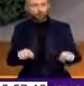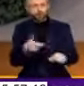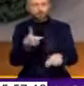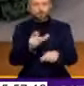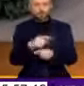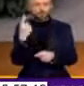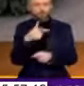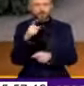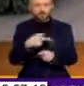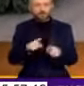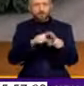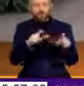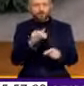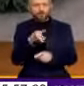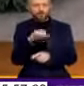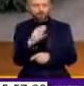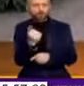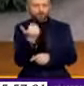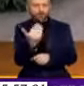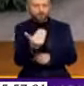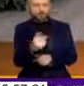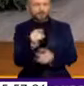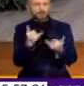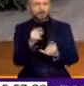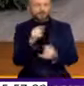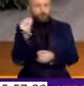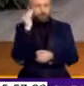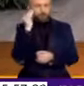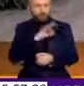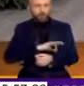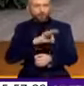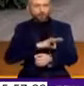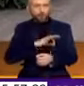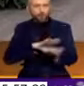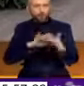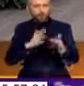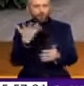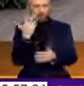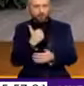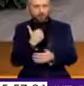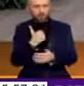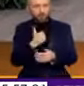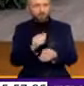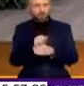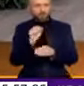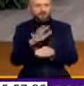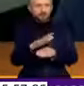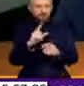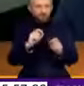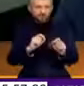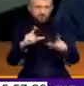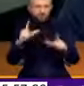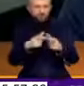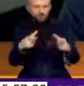більшість облгазів – це компанії Фірташа. І зараз вони зумисно використовують ситуацію, коли присувають завищені